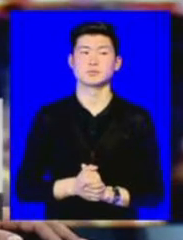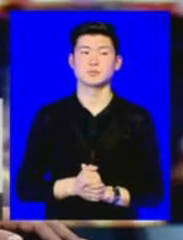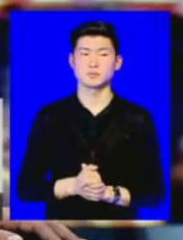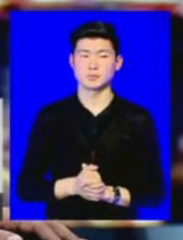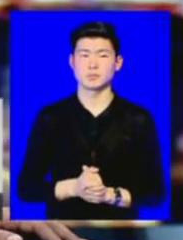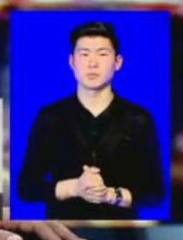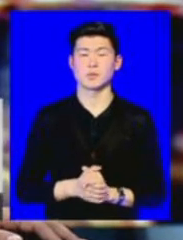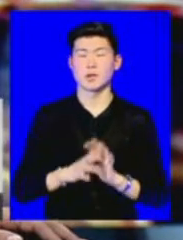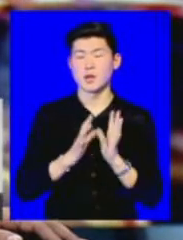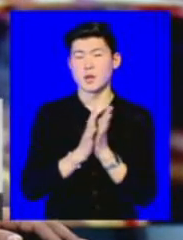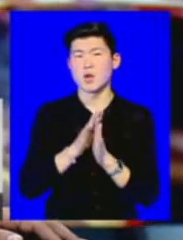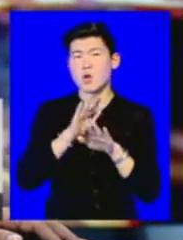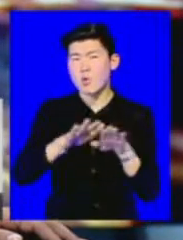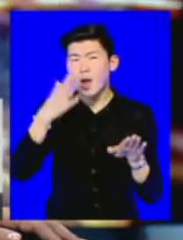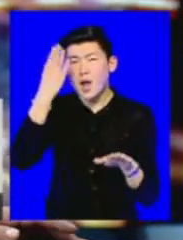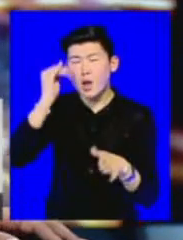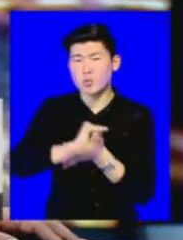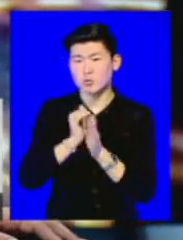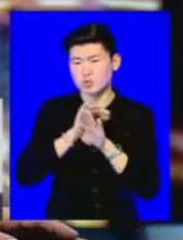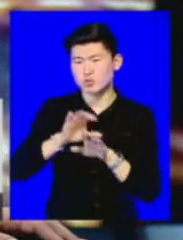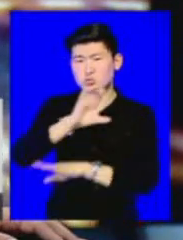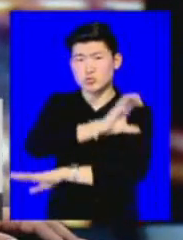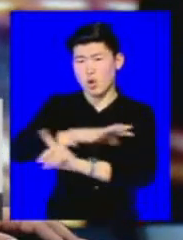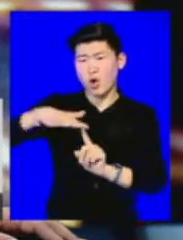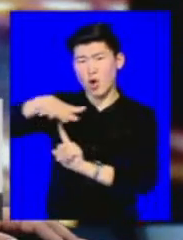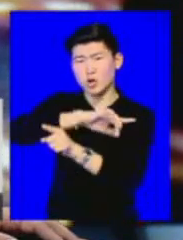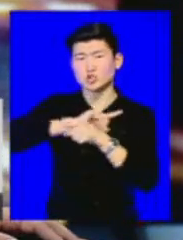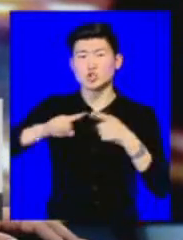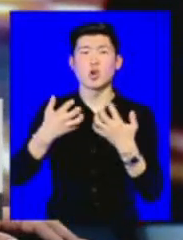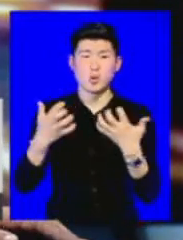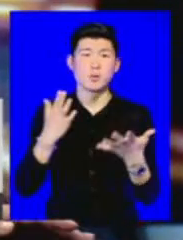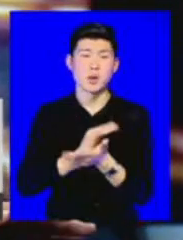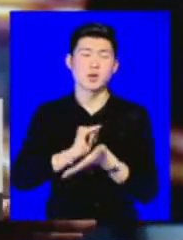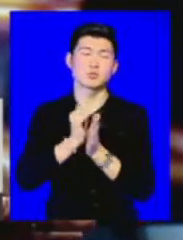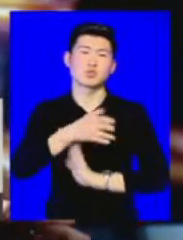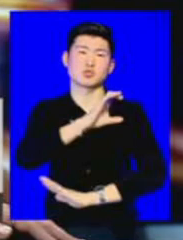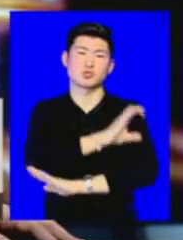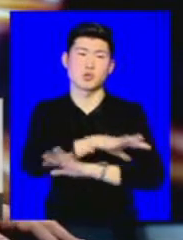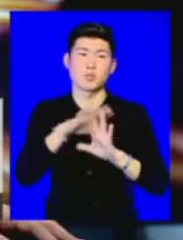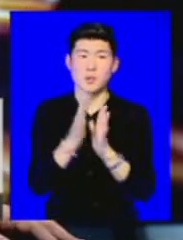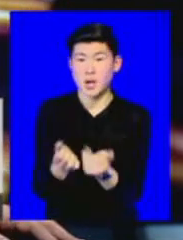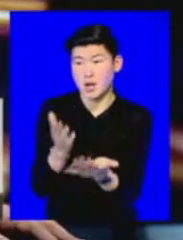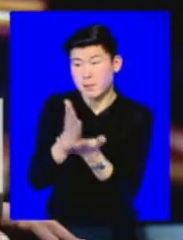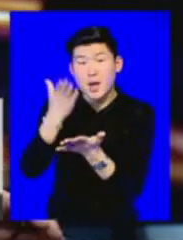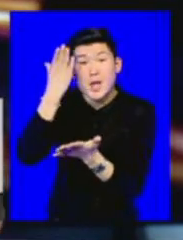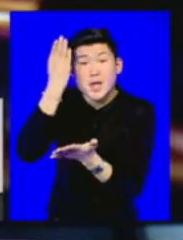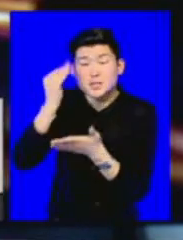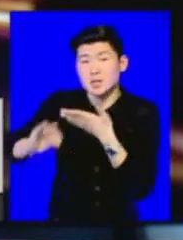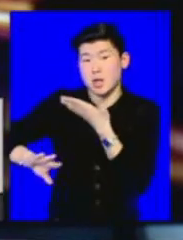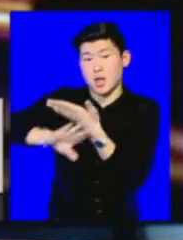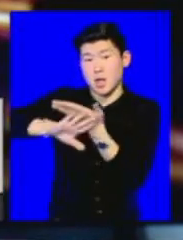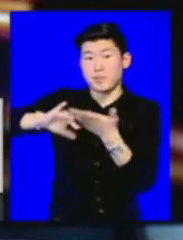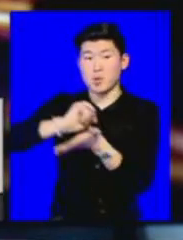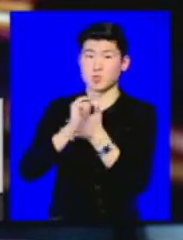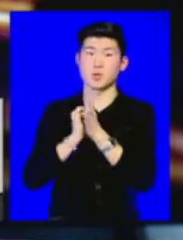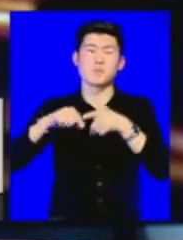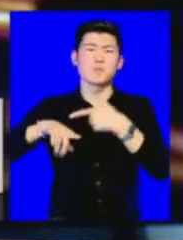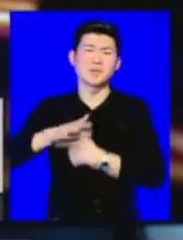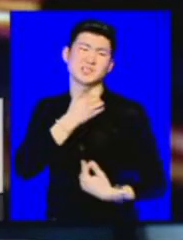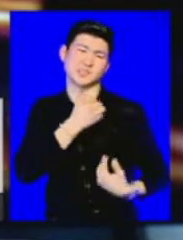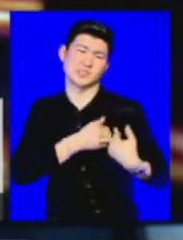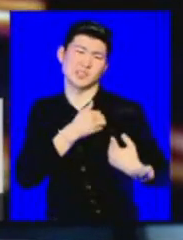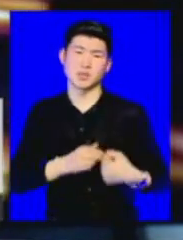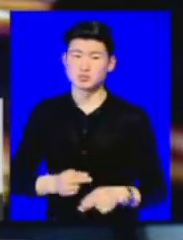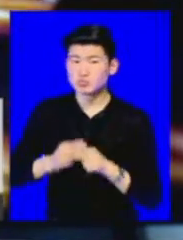Монголын аюулгүй байдал сургуулийн орчинд ч зөрчигдөх тохиолдол бий. Тэгвэл сурагчдыг учирч болох аливаа эрсдлээс хамгаалах, тэдэнд яаралтай үед